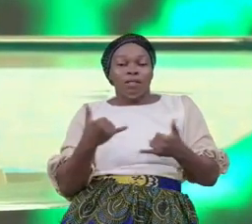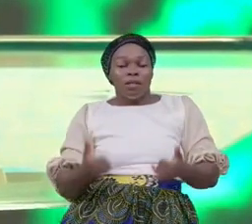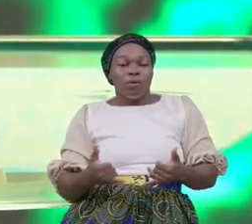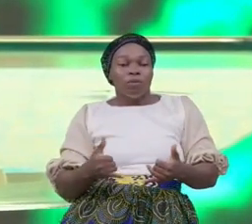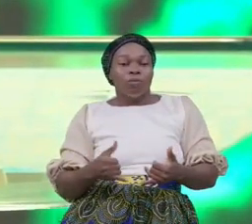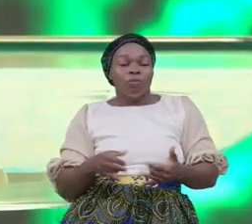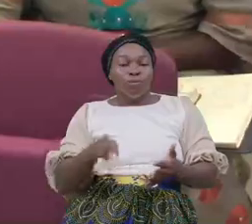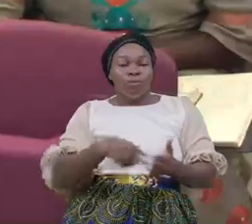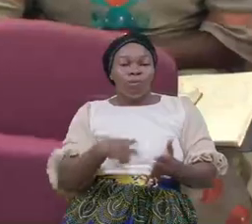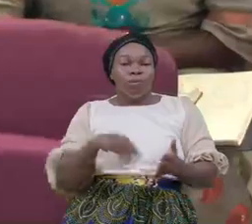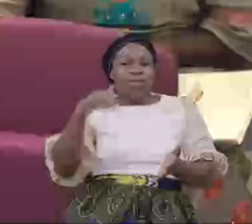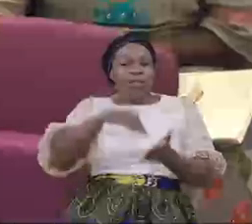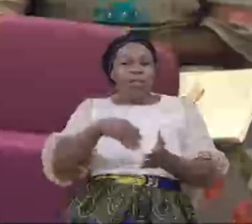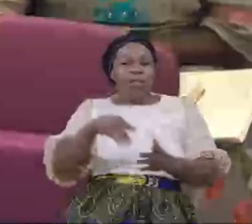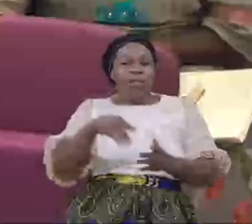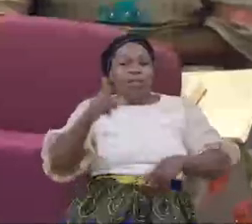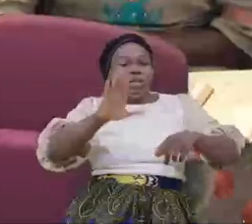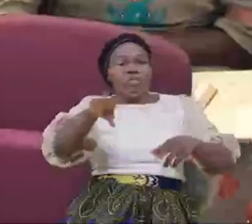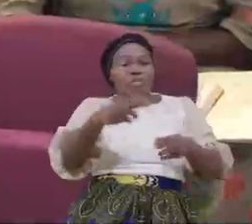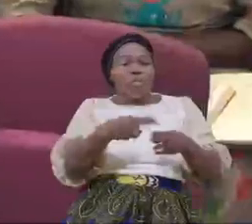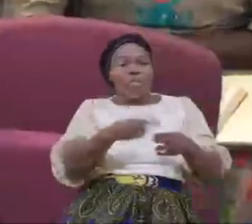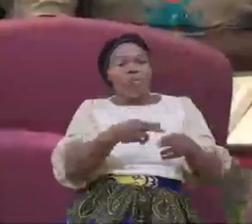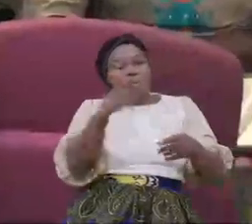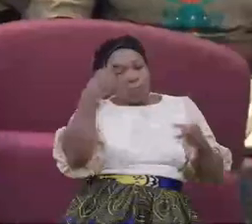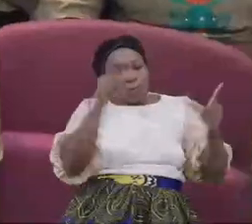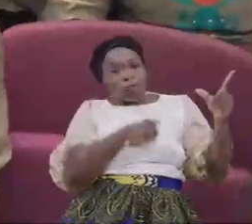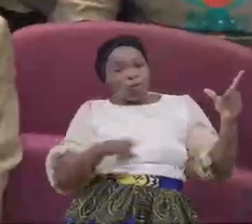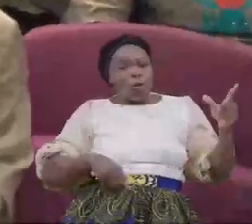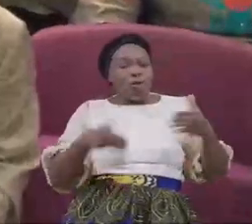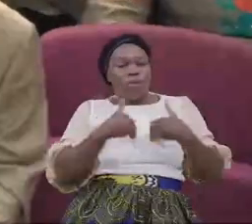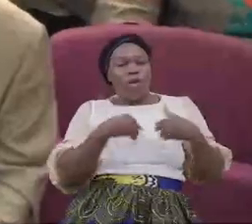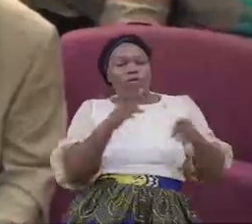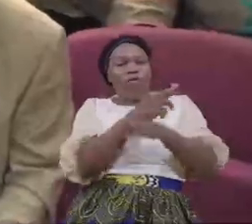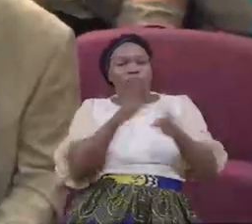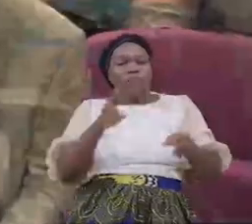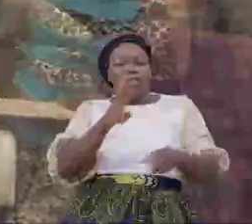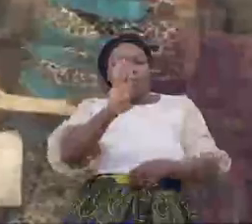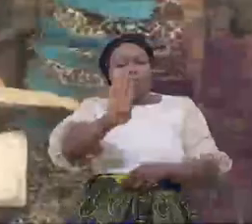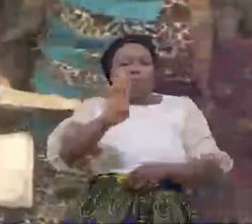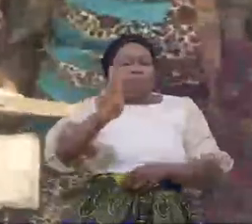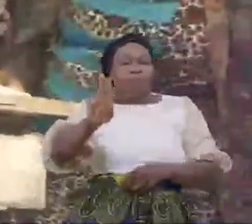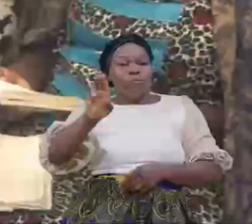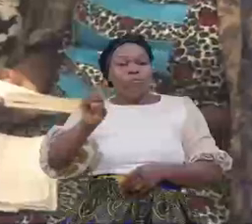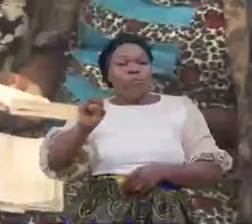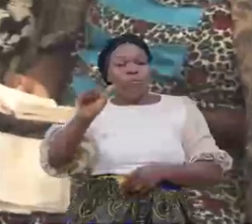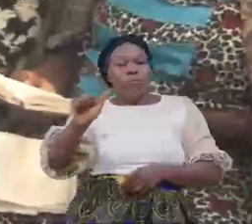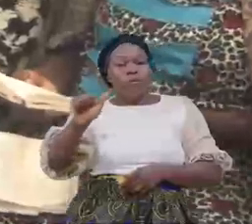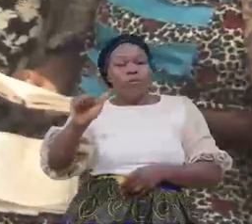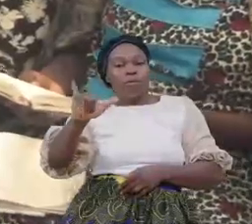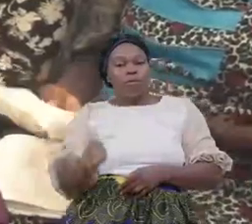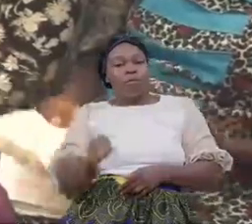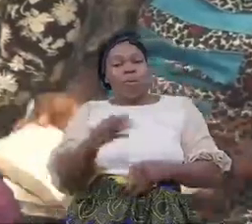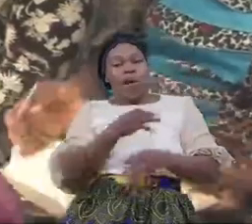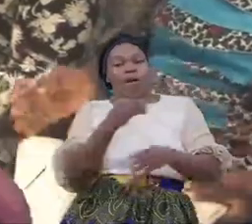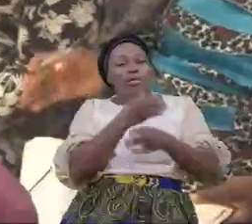nom là-bas. Verset 11. Car l'Éternel rachète Daniel. Il le délivre de la main d'un plus fort que lui.